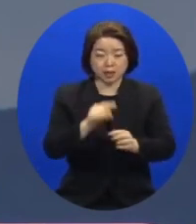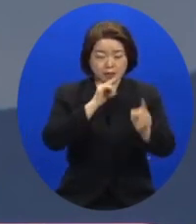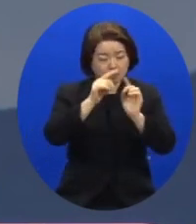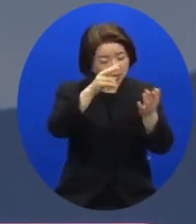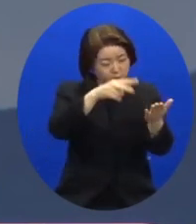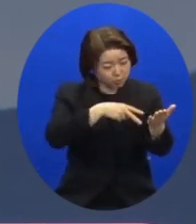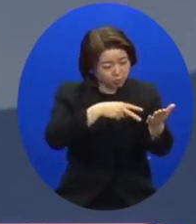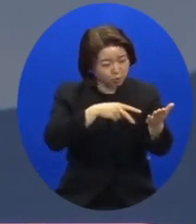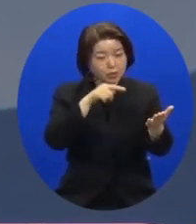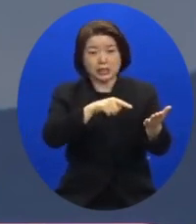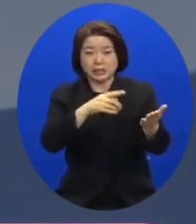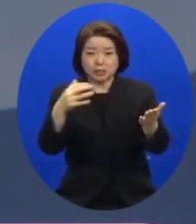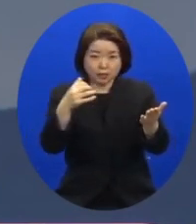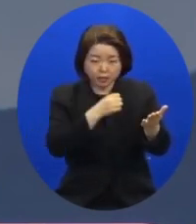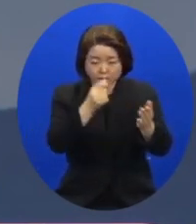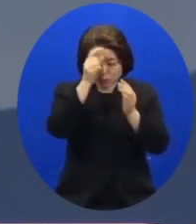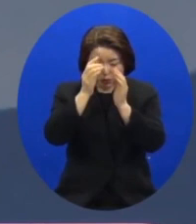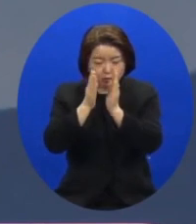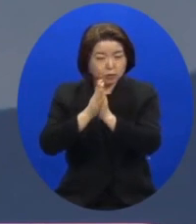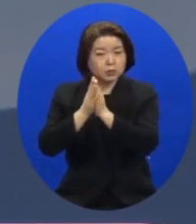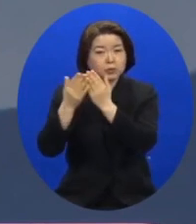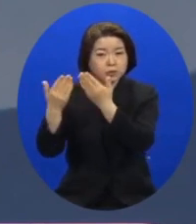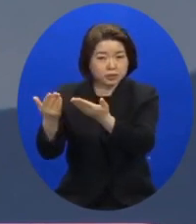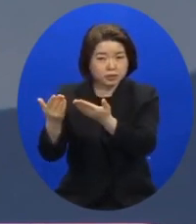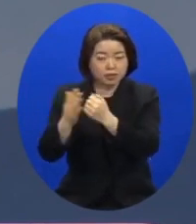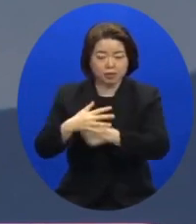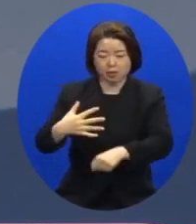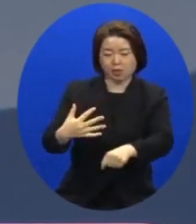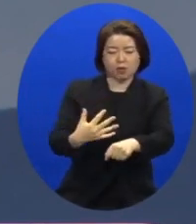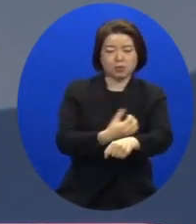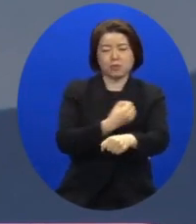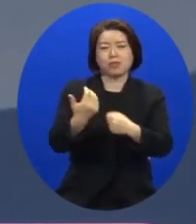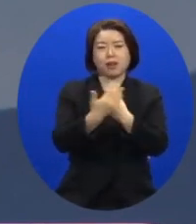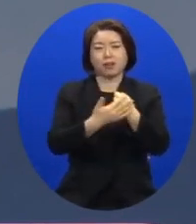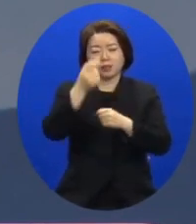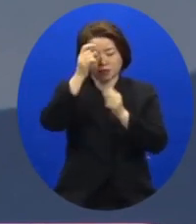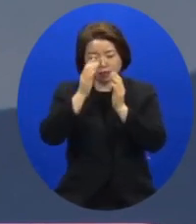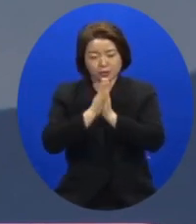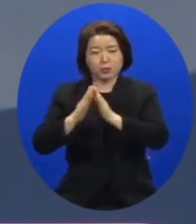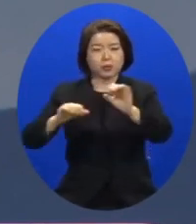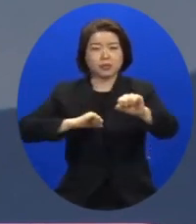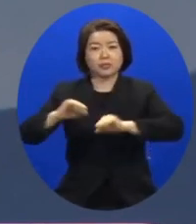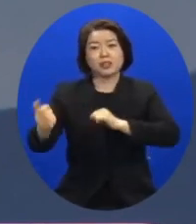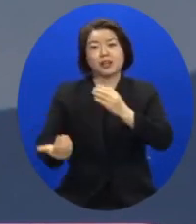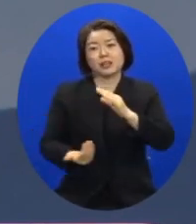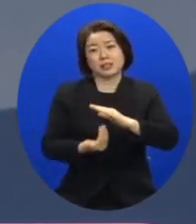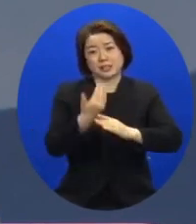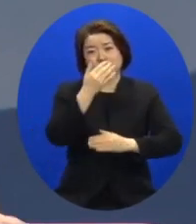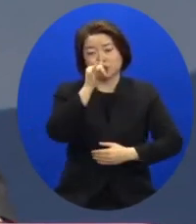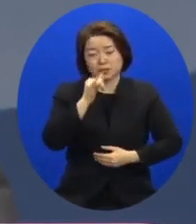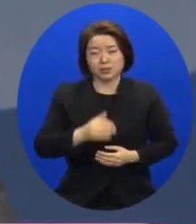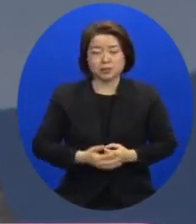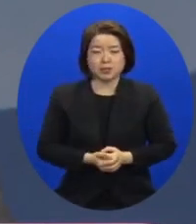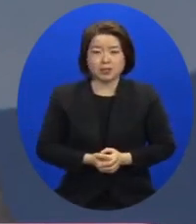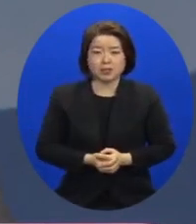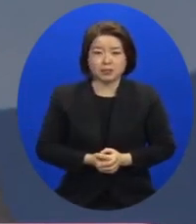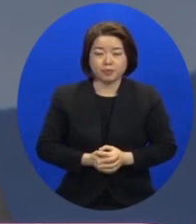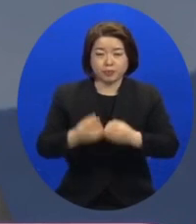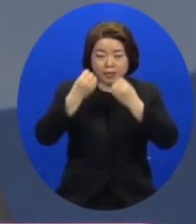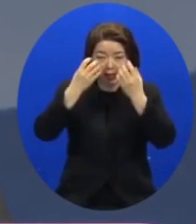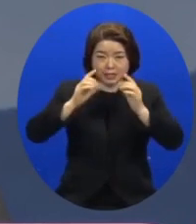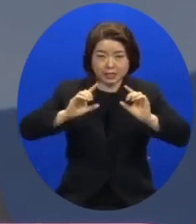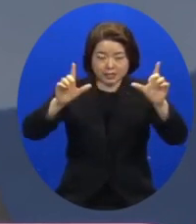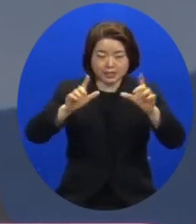기도하는 데 엄청난 은혜와 기도의 역사들이 일어나고 있습니다 아 새